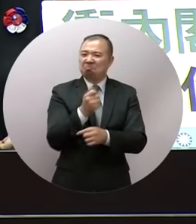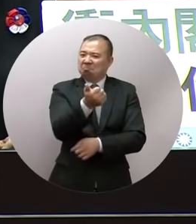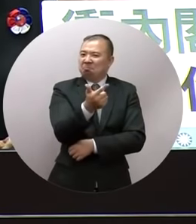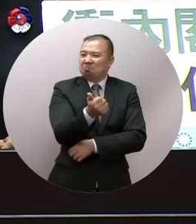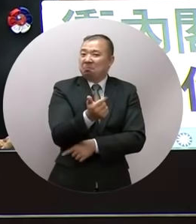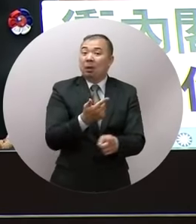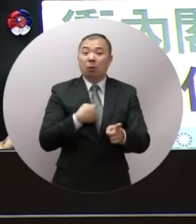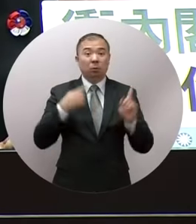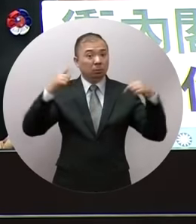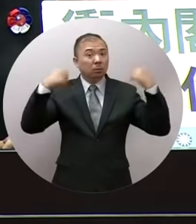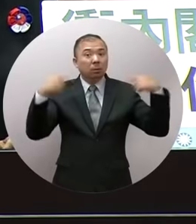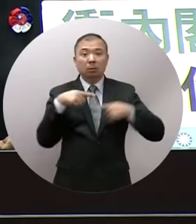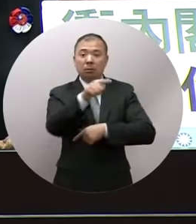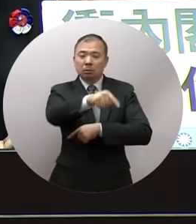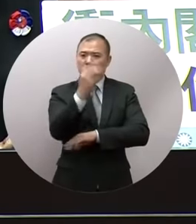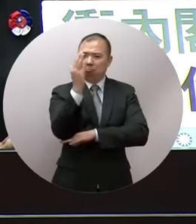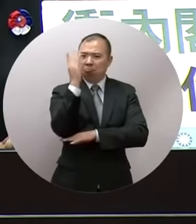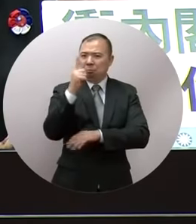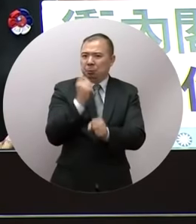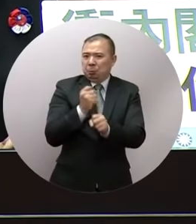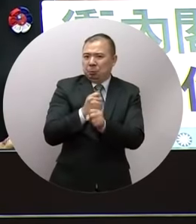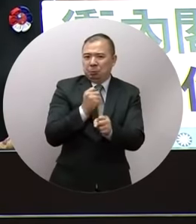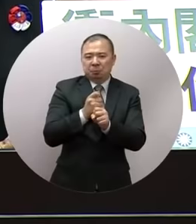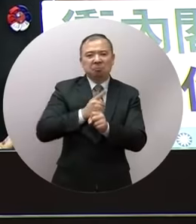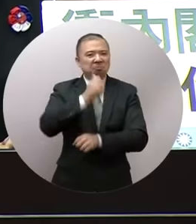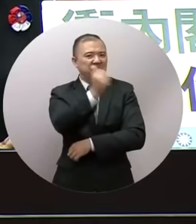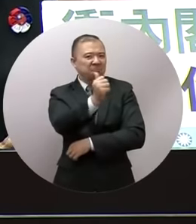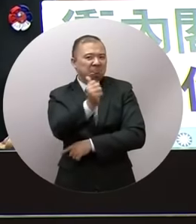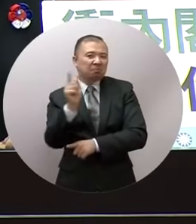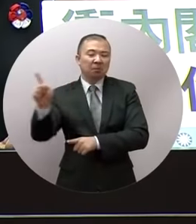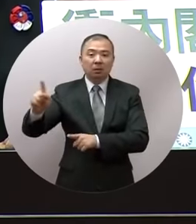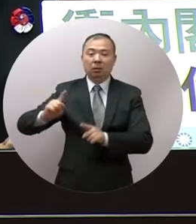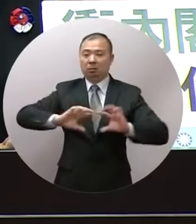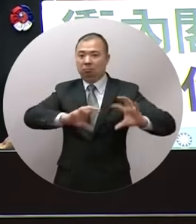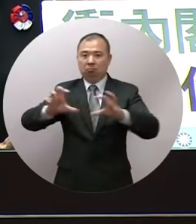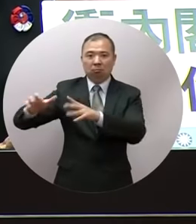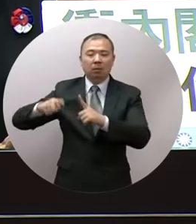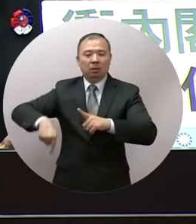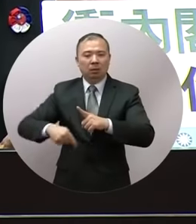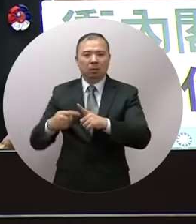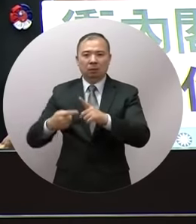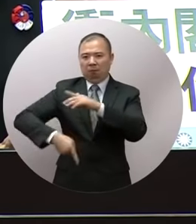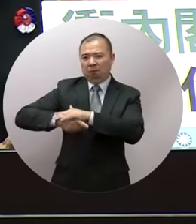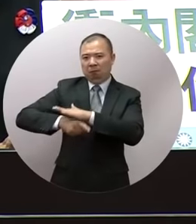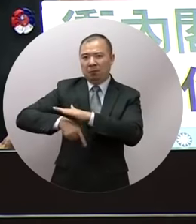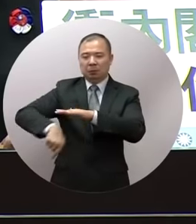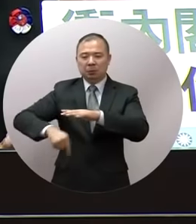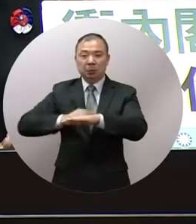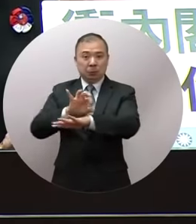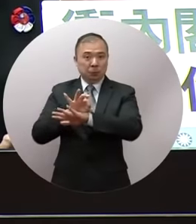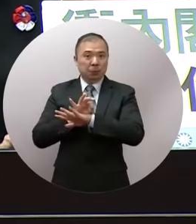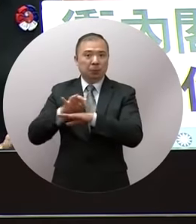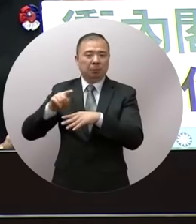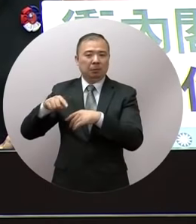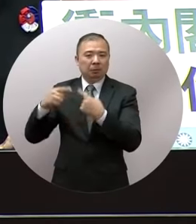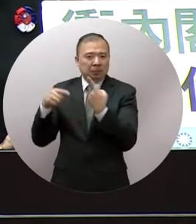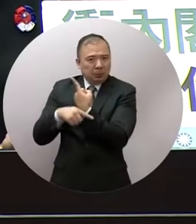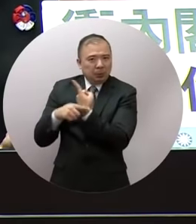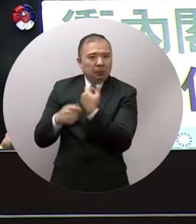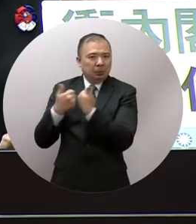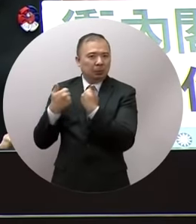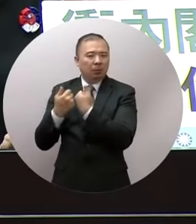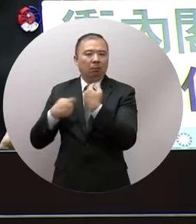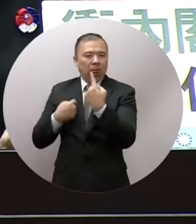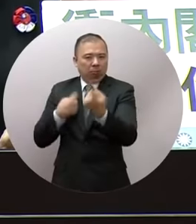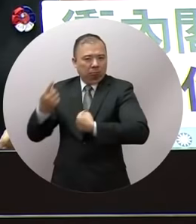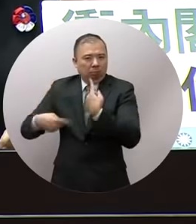的政绩到国际的犯罪学会哈去报告。您在2006年当院长，黑长